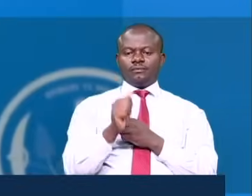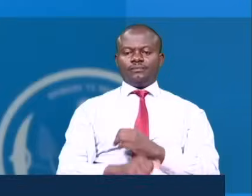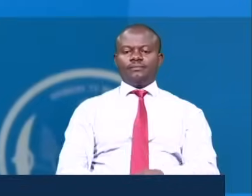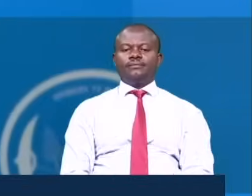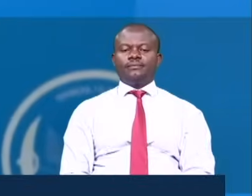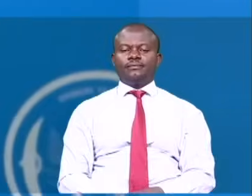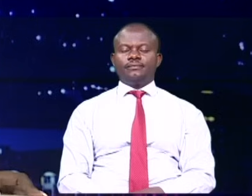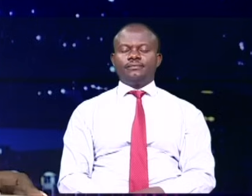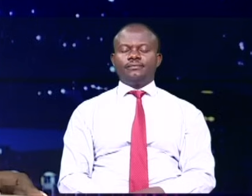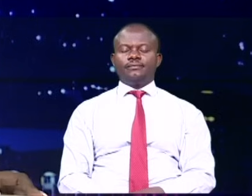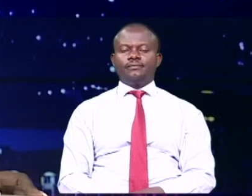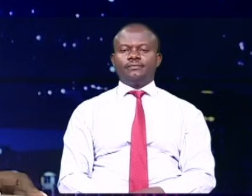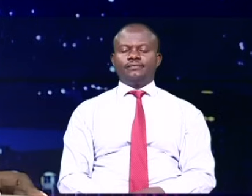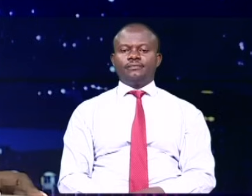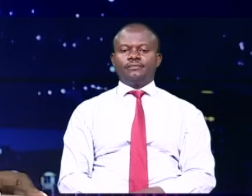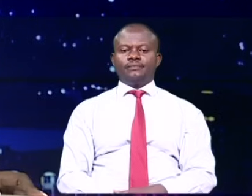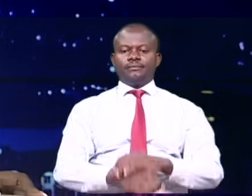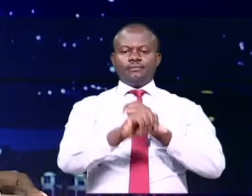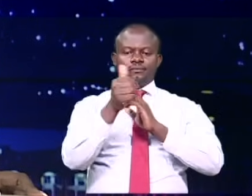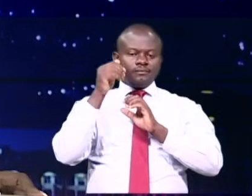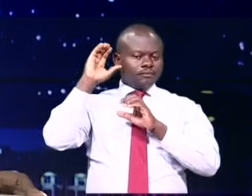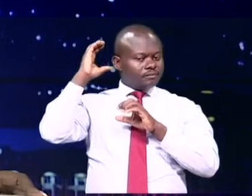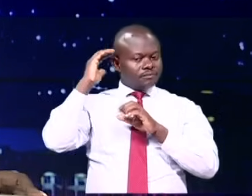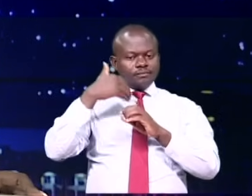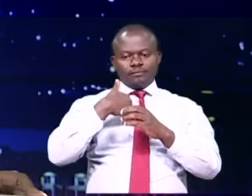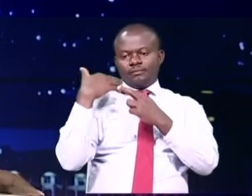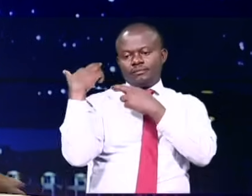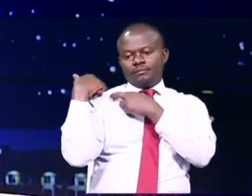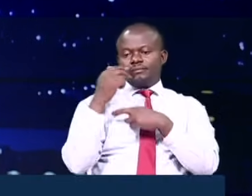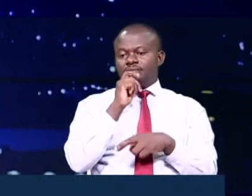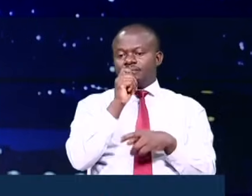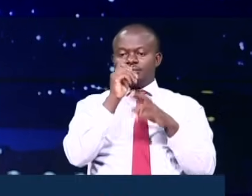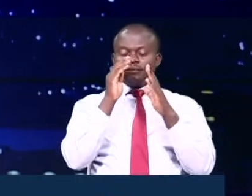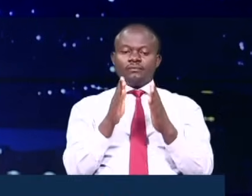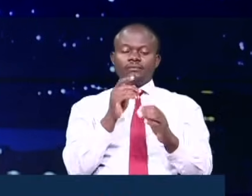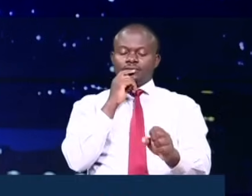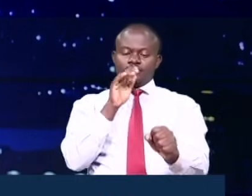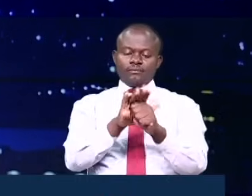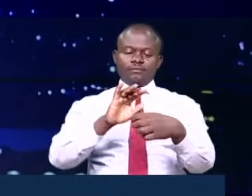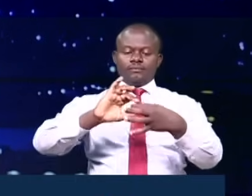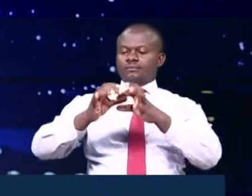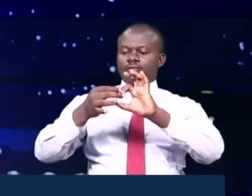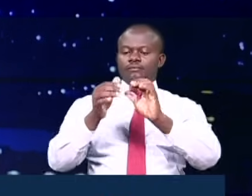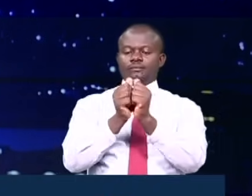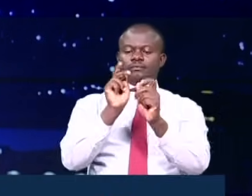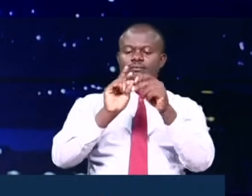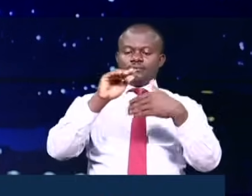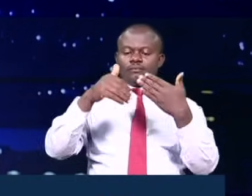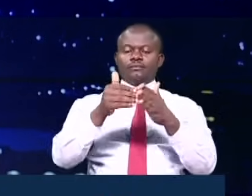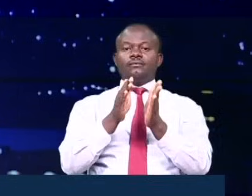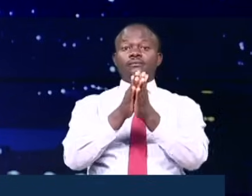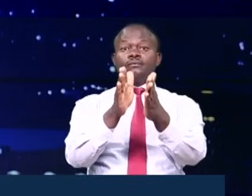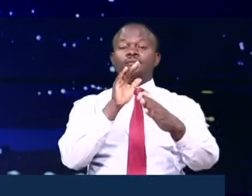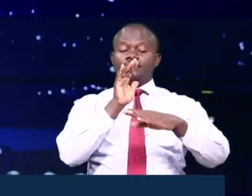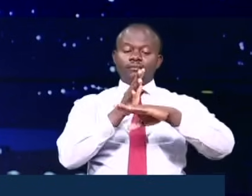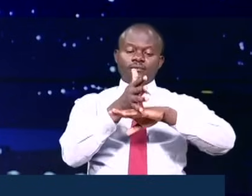Kagabo ikigali no mu yandi makuru abafite umushingano itangazamakuru barizeza abafatanyabikorwa n'abaturage muri rusange ku